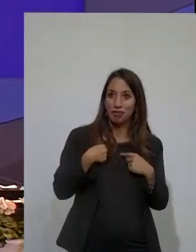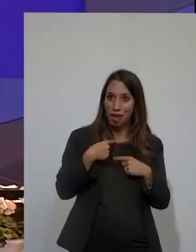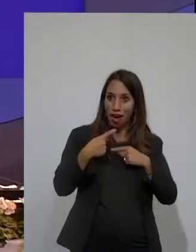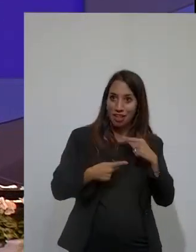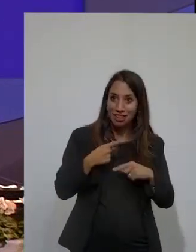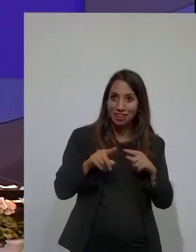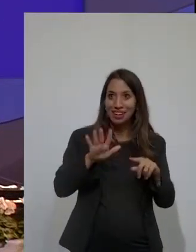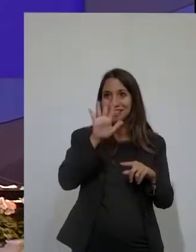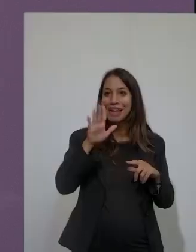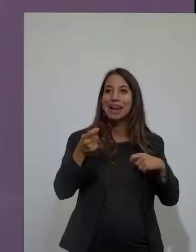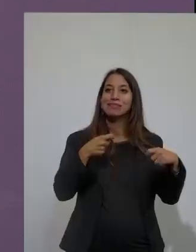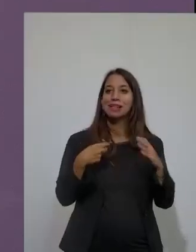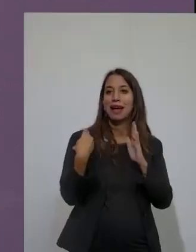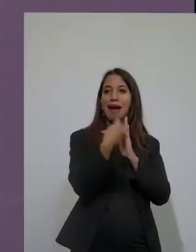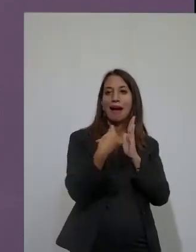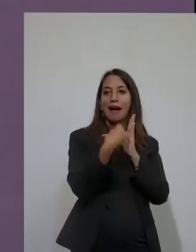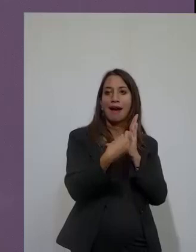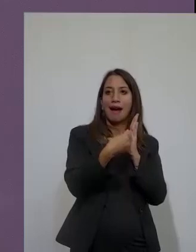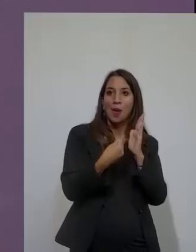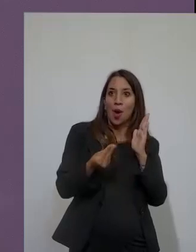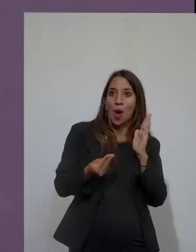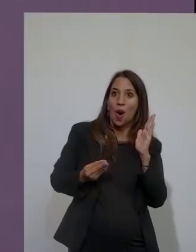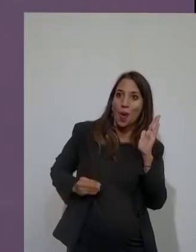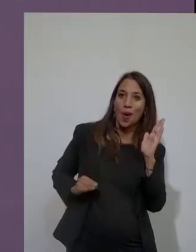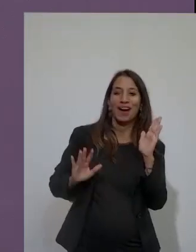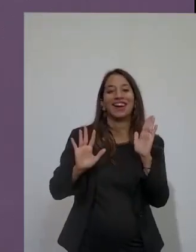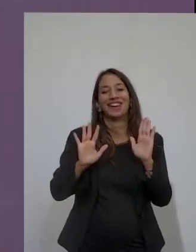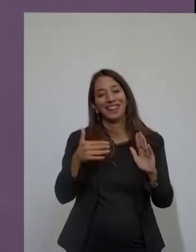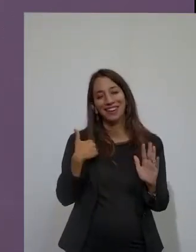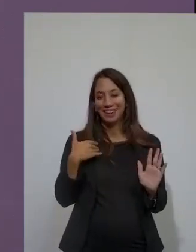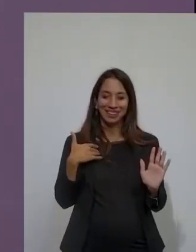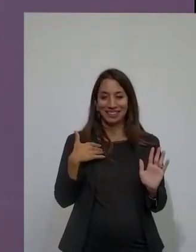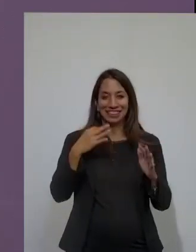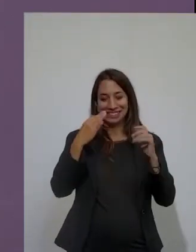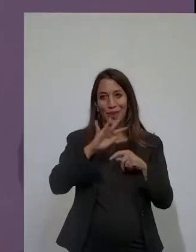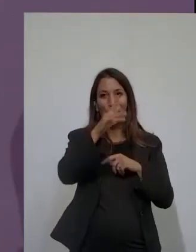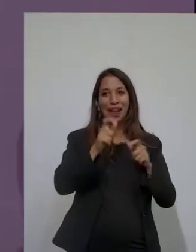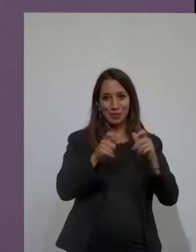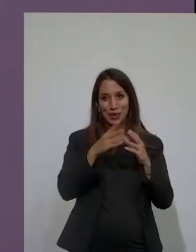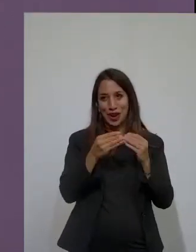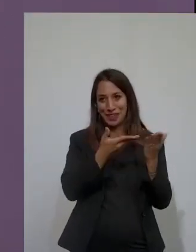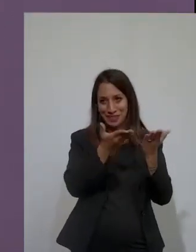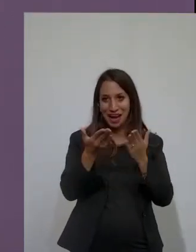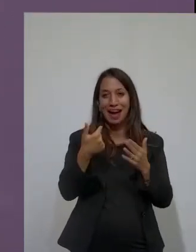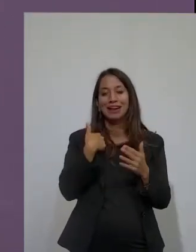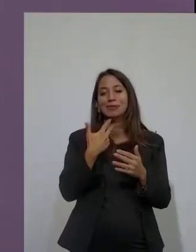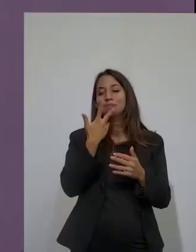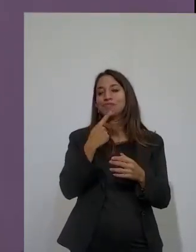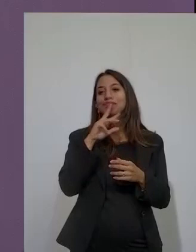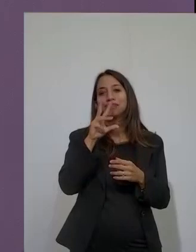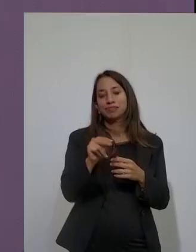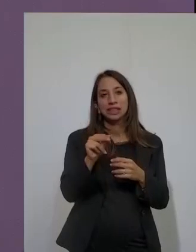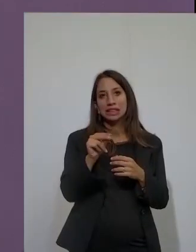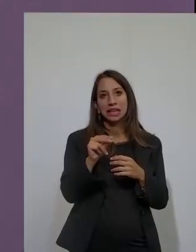spesa l'ha ben fatta chi mi ha preceduto e poi la continuerà a fare chi mi seguirà. Per me è importante fissare